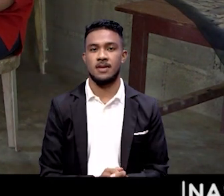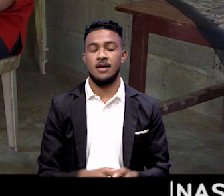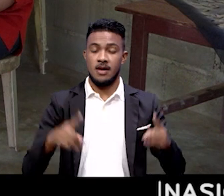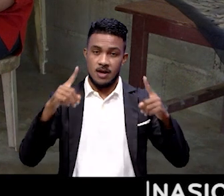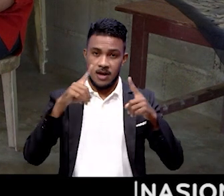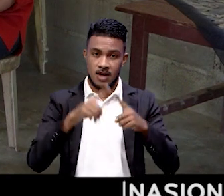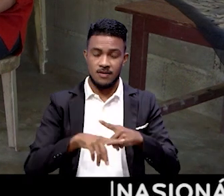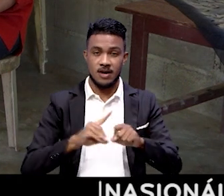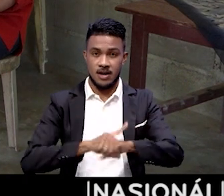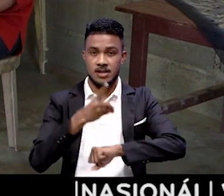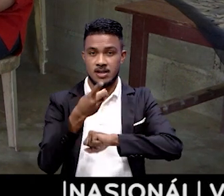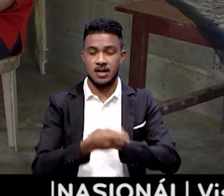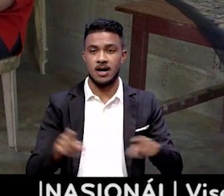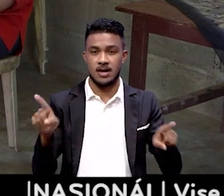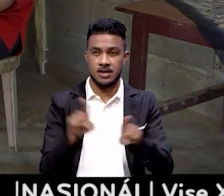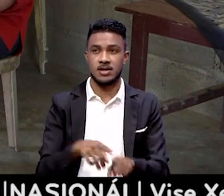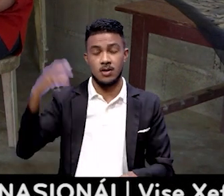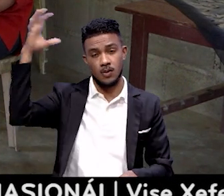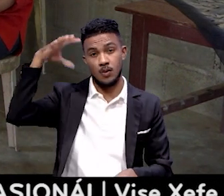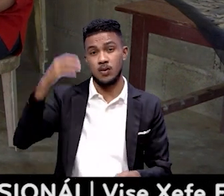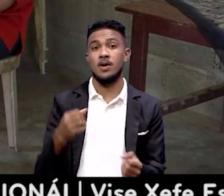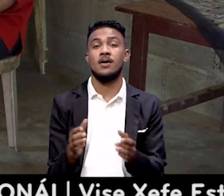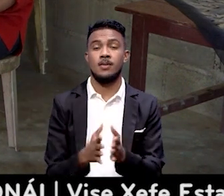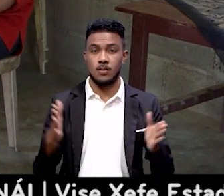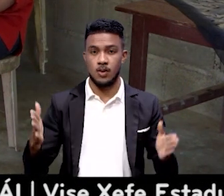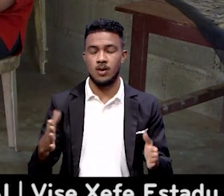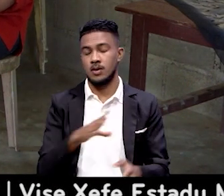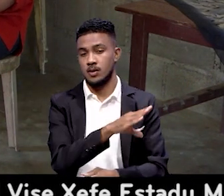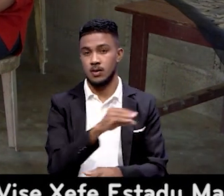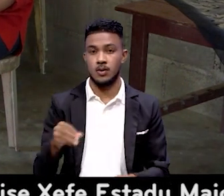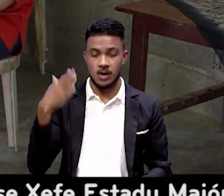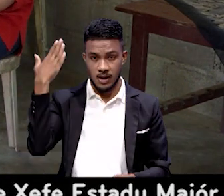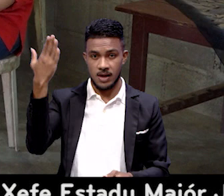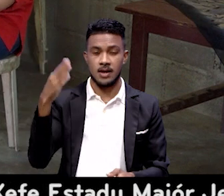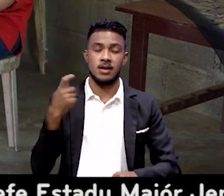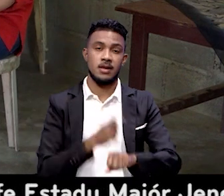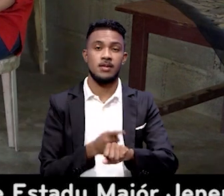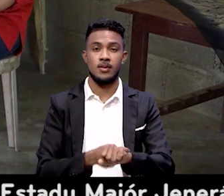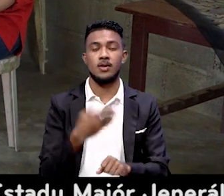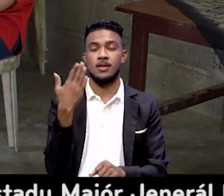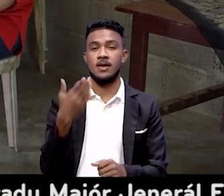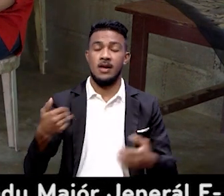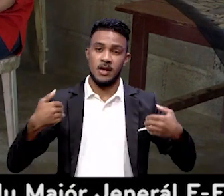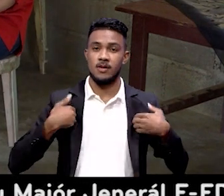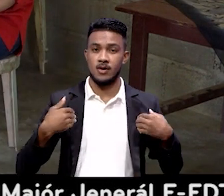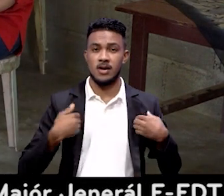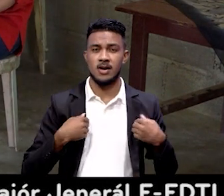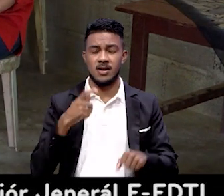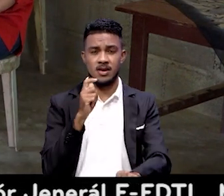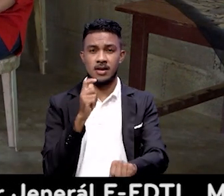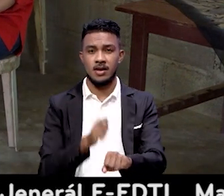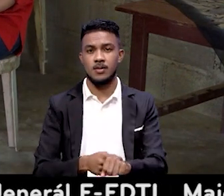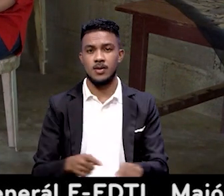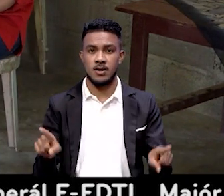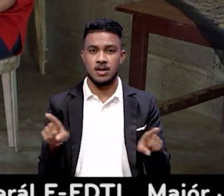tia desaster natural ane sang udang bot ya, udang bot norah hela ya momentu napa. Iya ona kalah durante di pu di